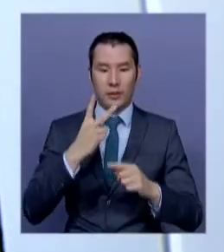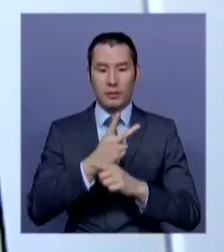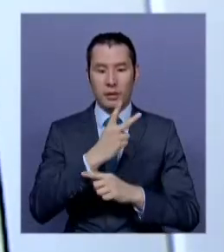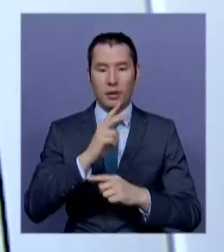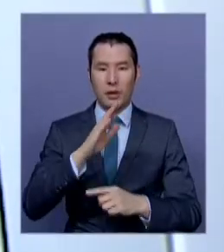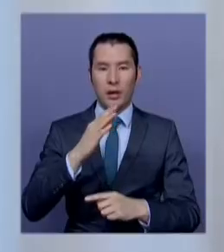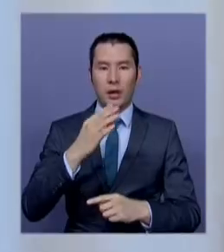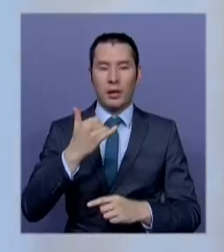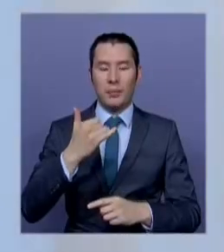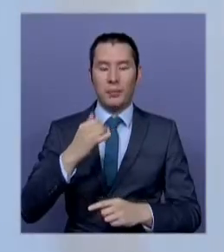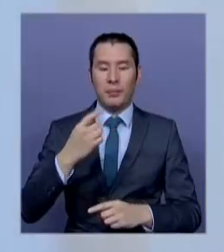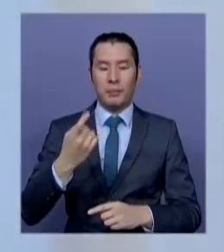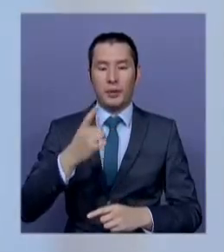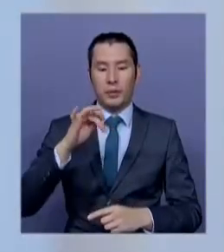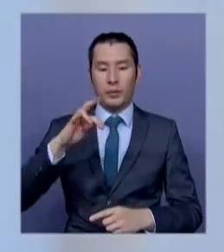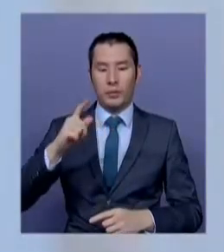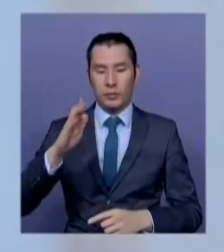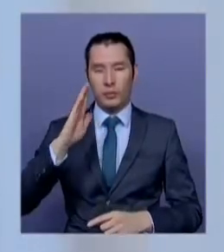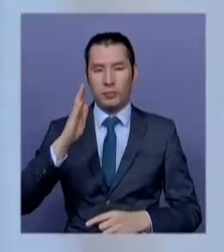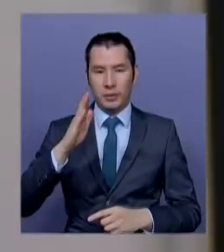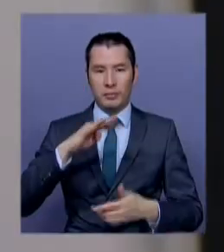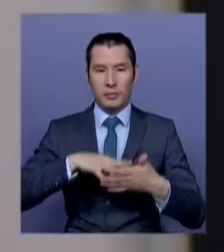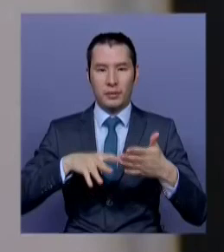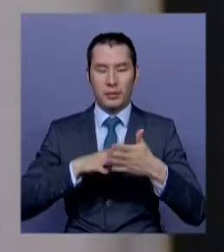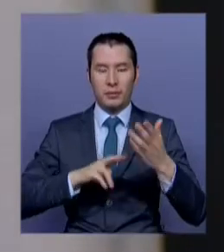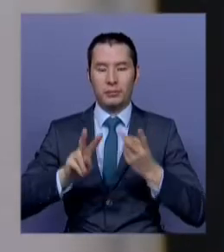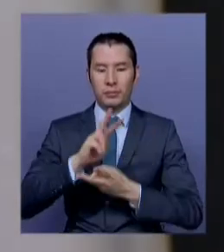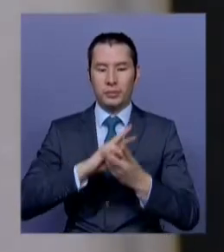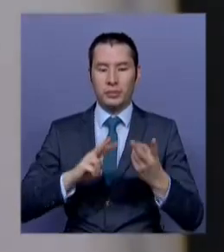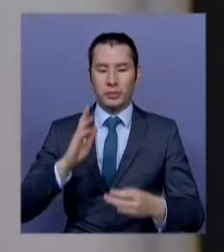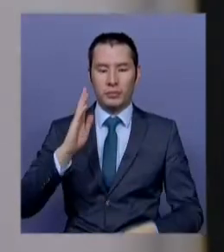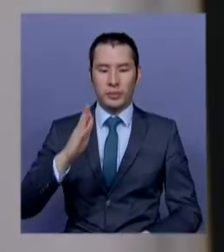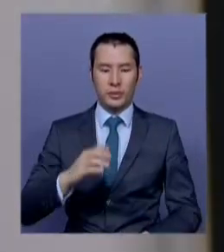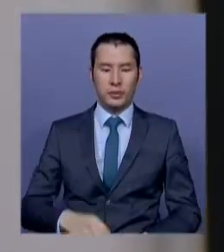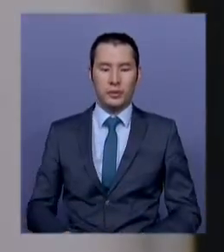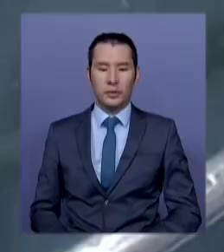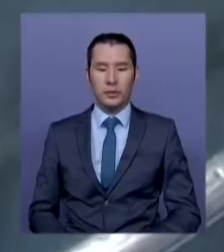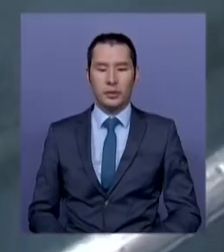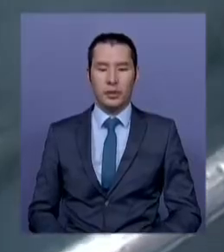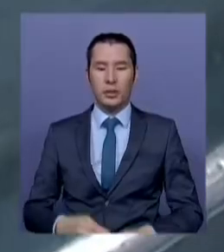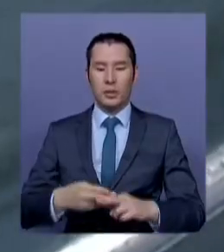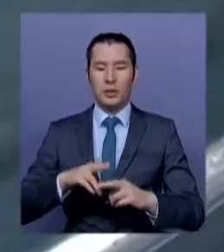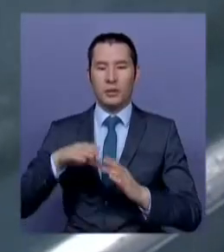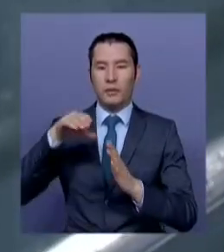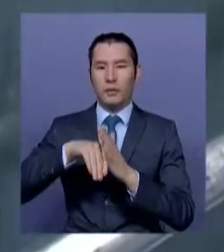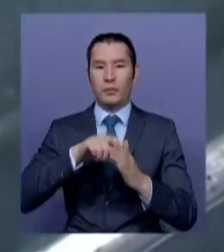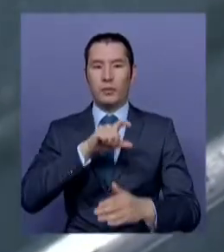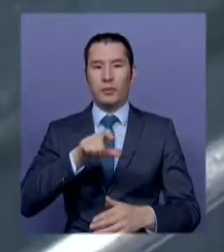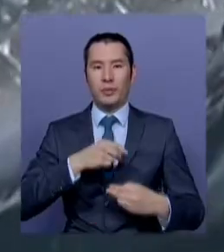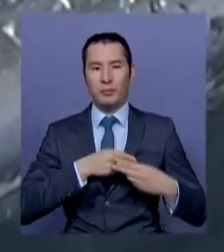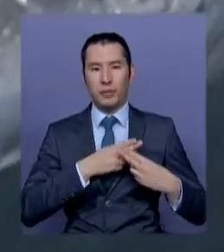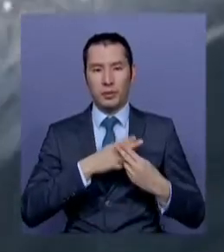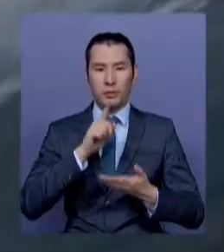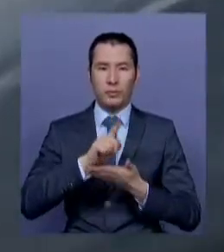әр жөнелтудің алдында жасалмақ. Ал жолаушылар тасымалы акционерлік қоғамының қызметкерлері бетперде мен қолғап киіп, әр